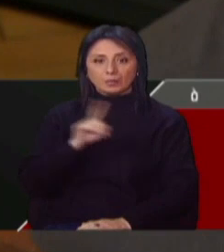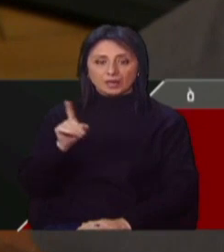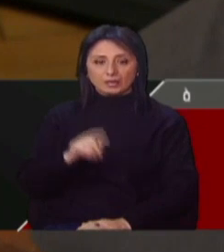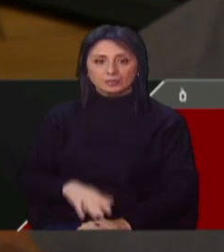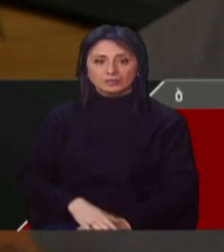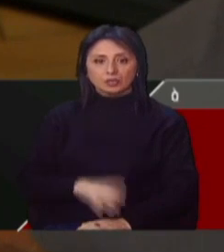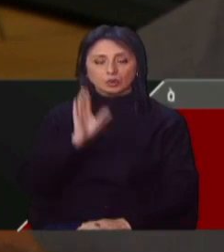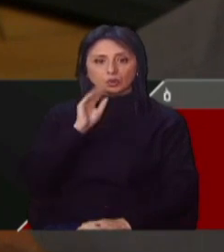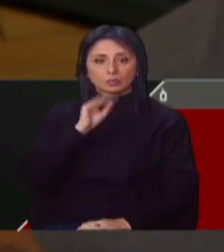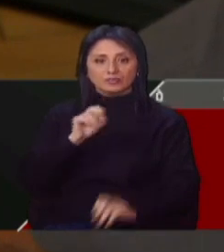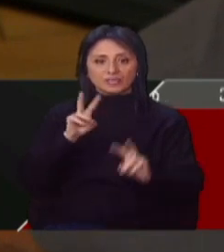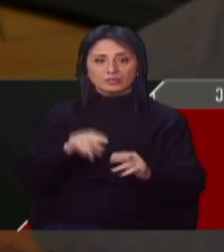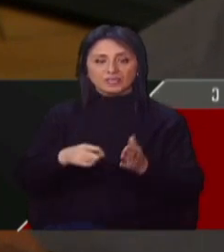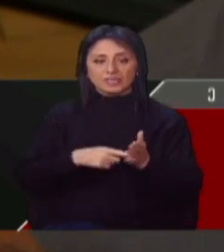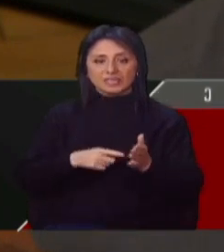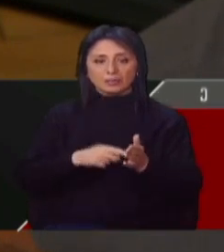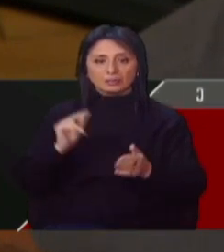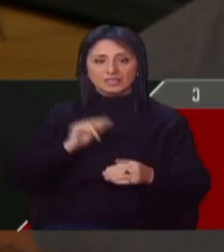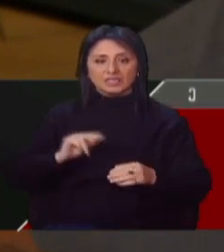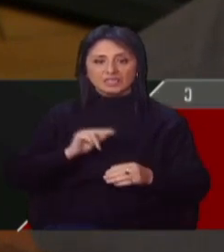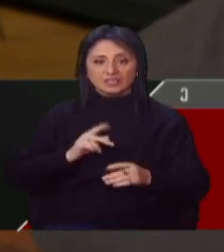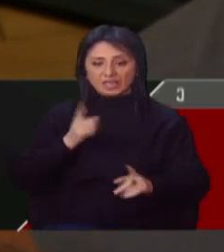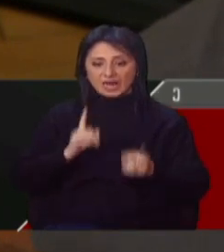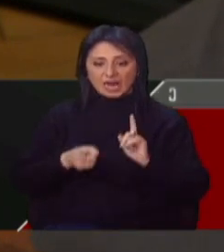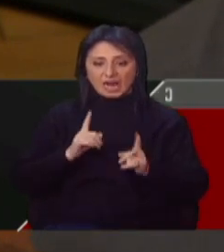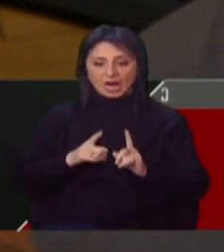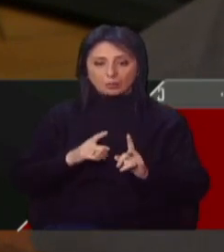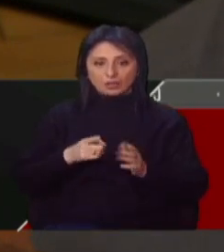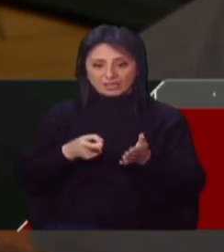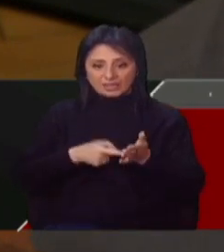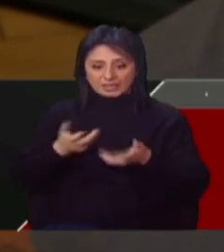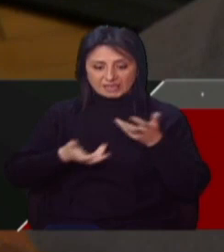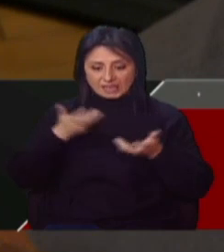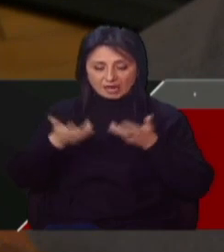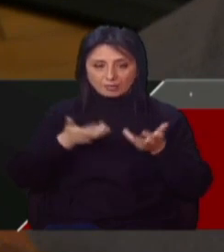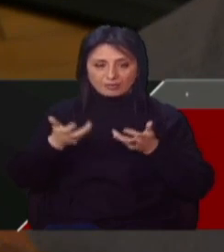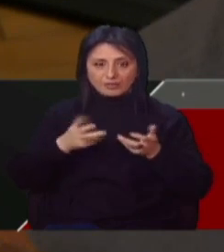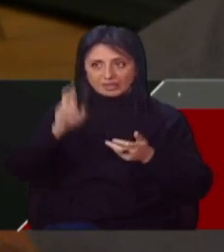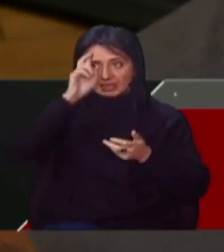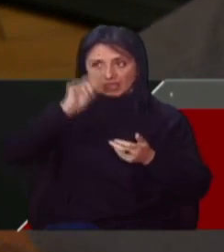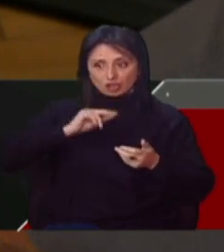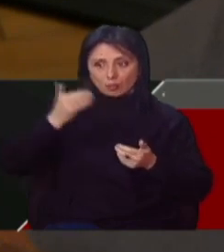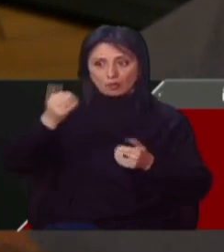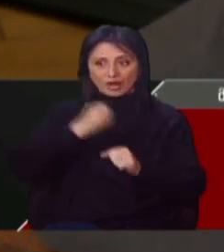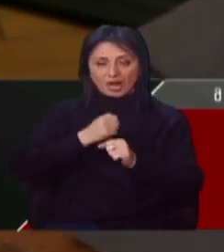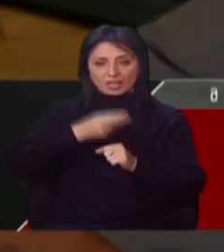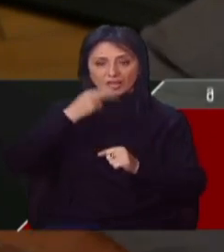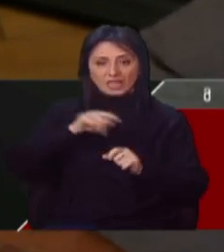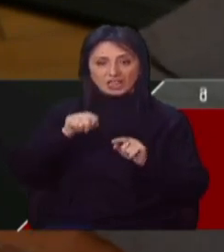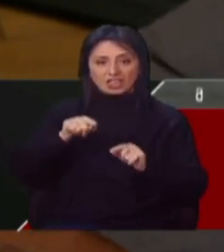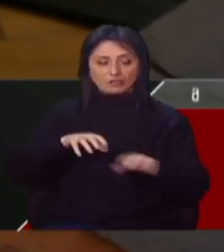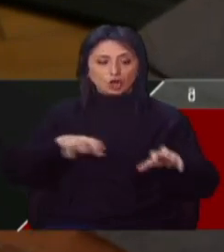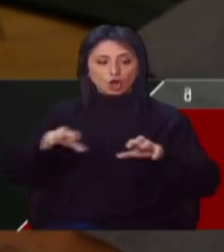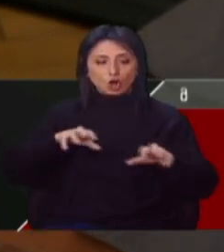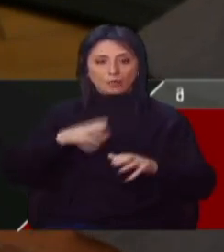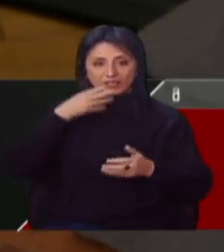Magram, rodesa special să gămozebo, sam să huri, realura din zi. Საჯარო მოხელების მირჩადენილ დანაშაულს და